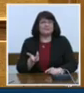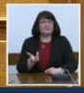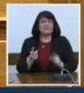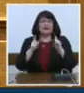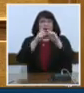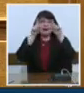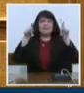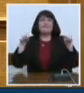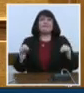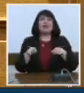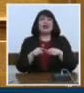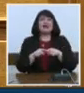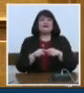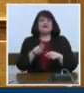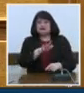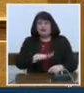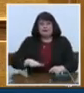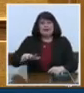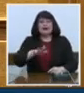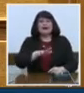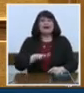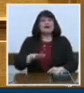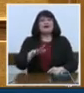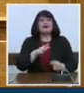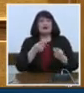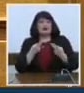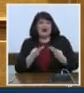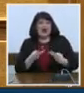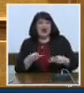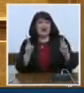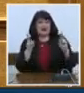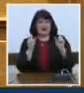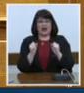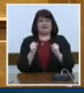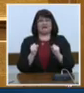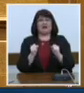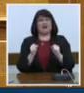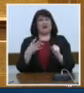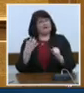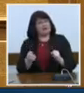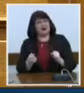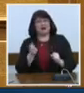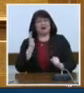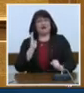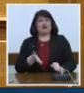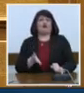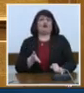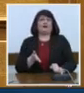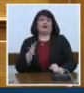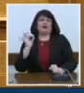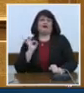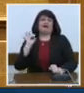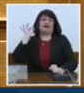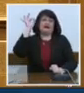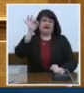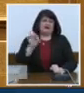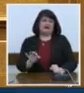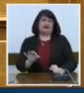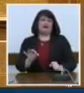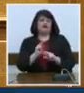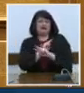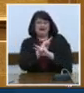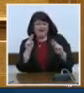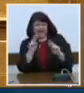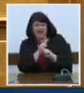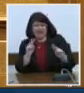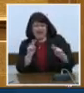ένα περιβάλλον ελευθερίας και ασφάλειας που μπορεί να οδηγήσει στην κάθαρση και την